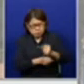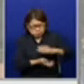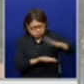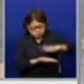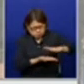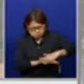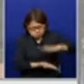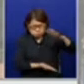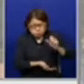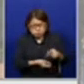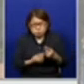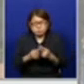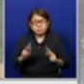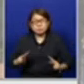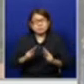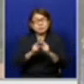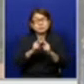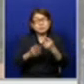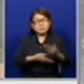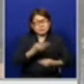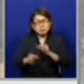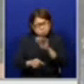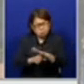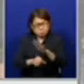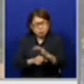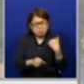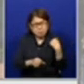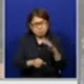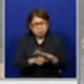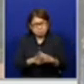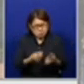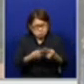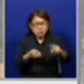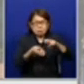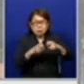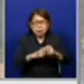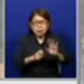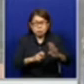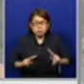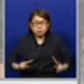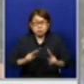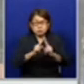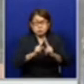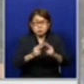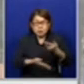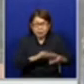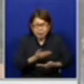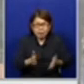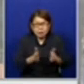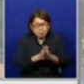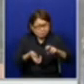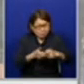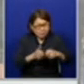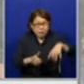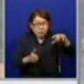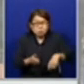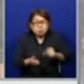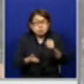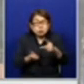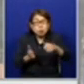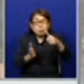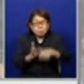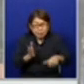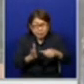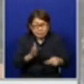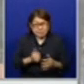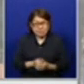อกมีเพียงพอแล้วก็มีปัญหาในเรื่องของกระทรวงพาณิชย์กระทรวงกรมศุลกากรอีกข้าราชการนักร